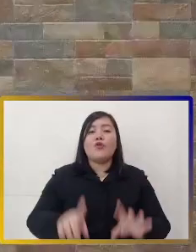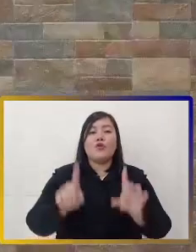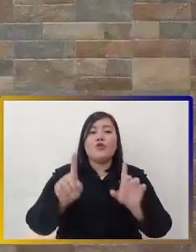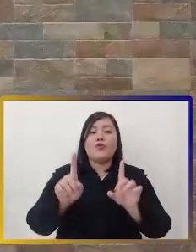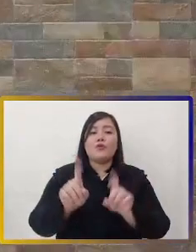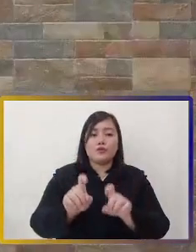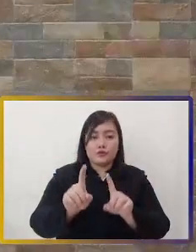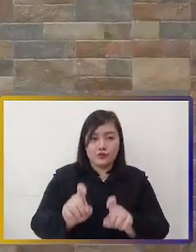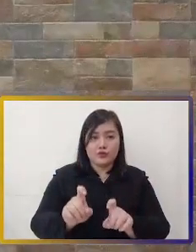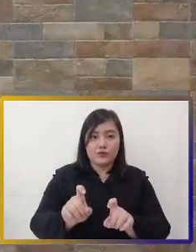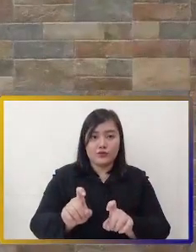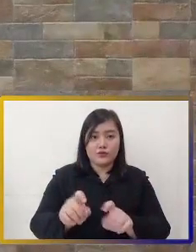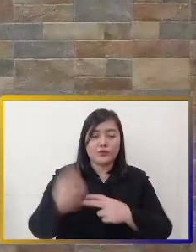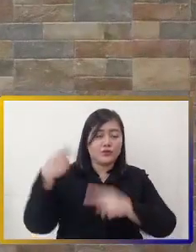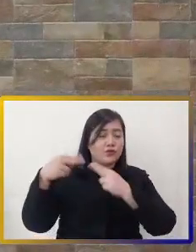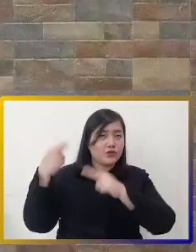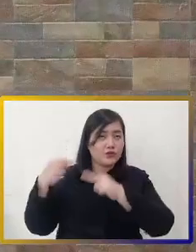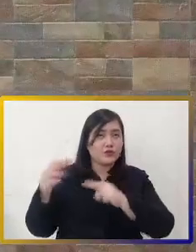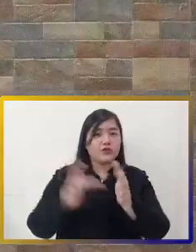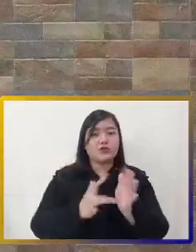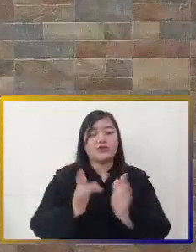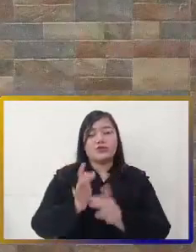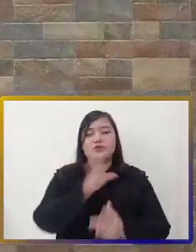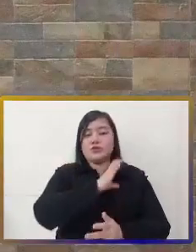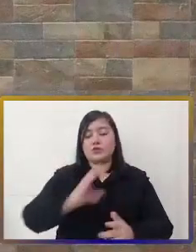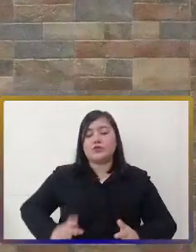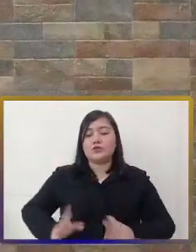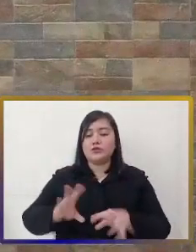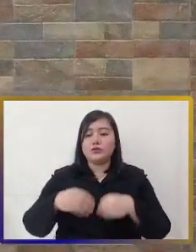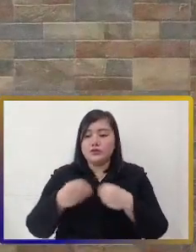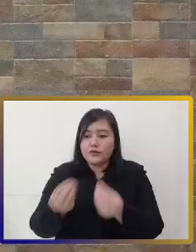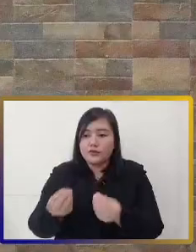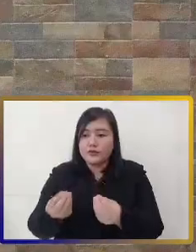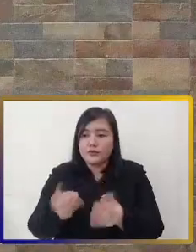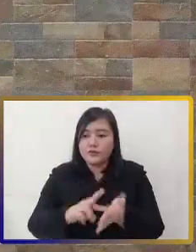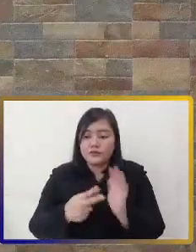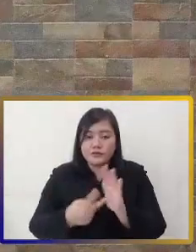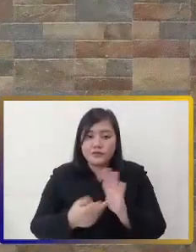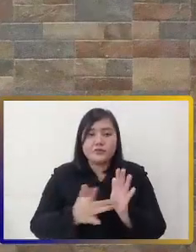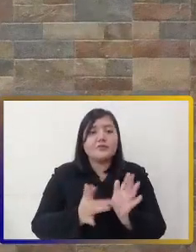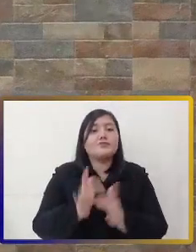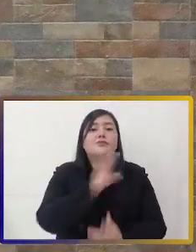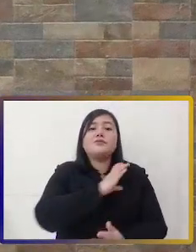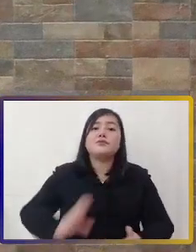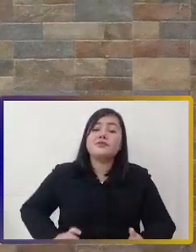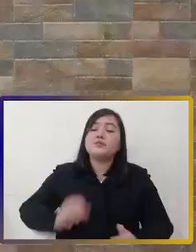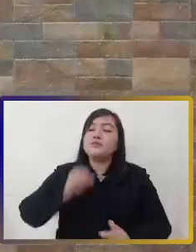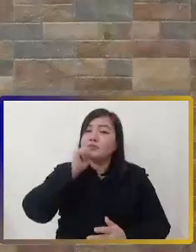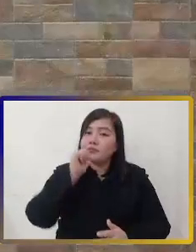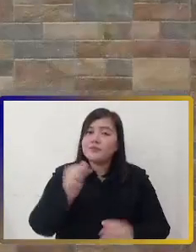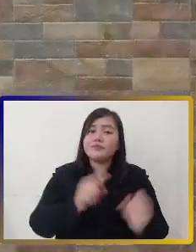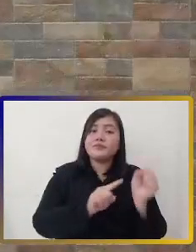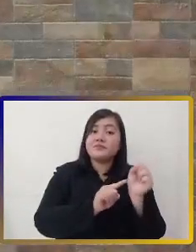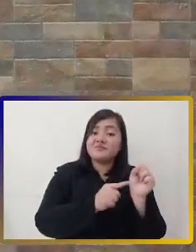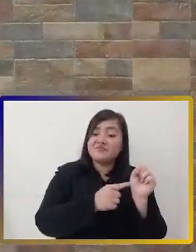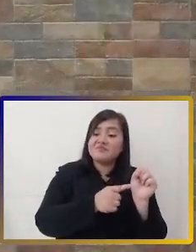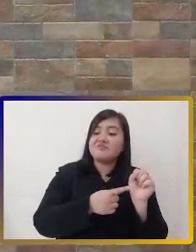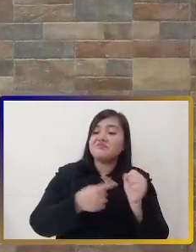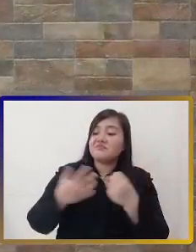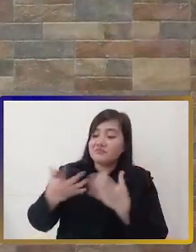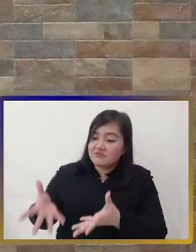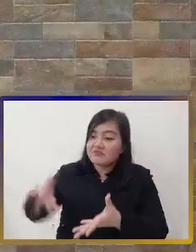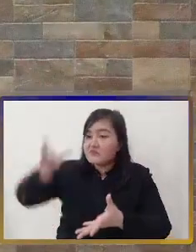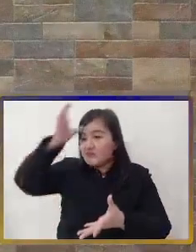na Diyos ang nag-establish at sa kanyang in-establish ay nagpatuloy. Bagamat maririnig natin, pag sinerch nyo po